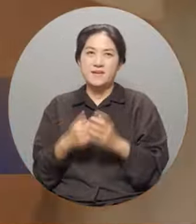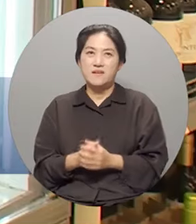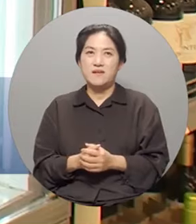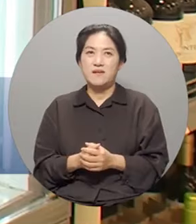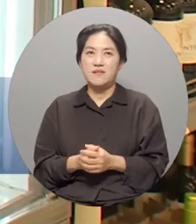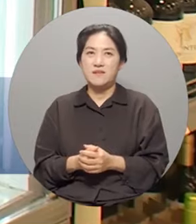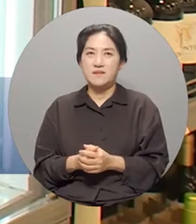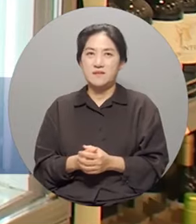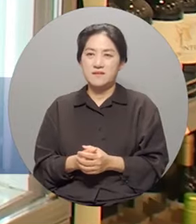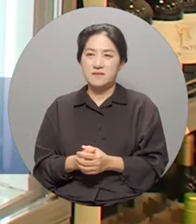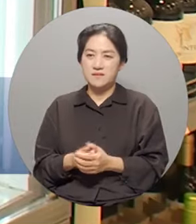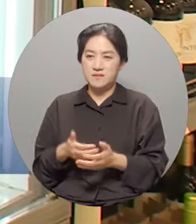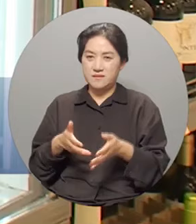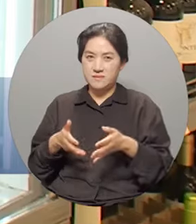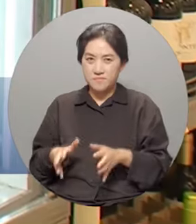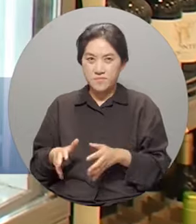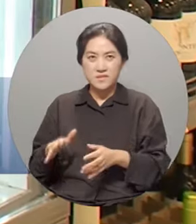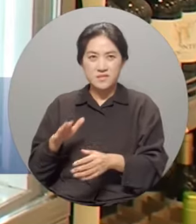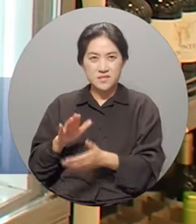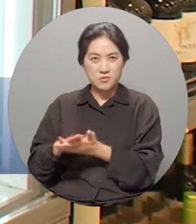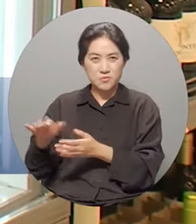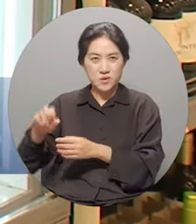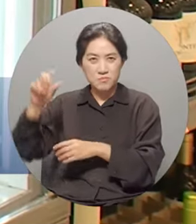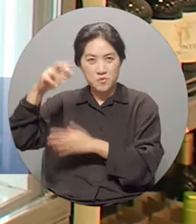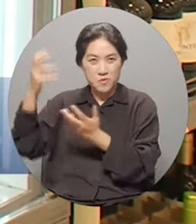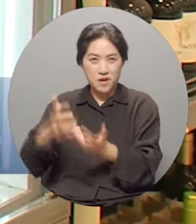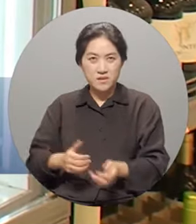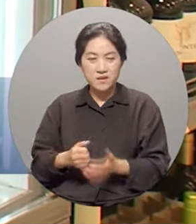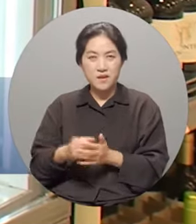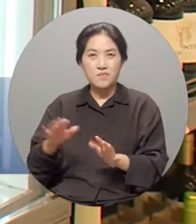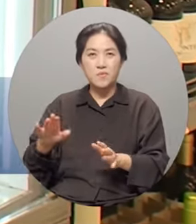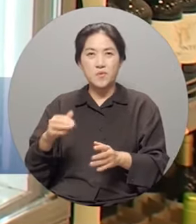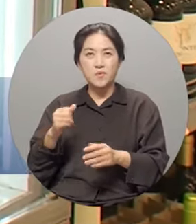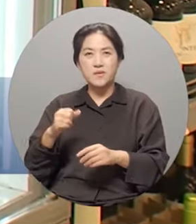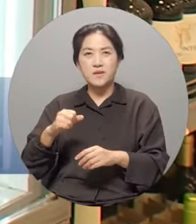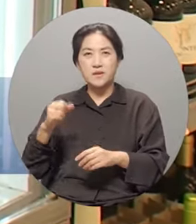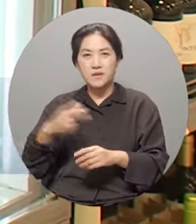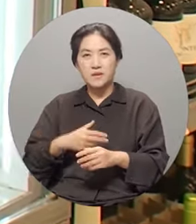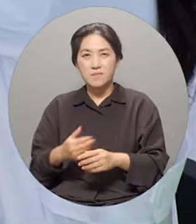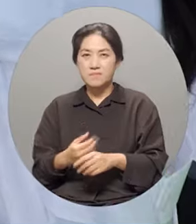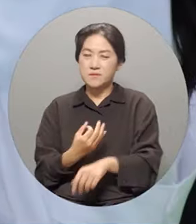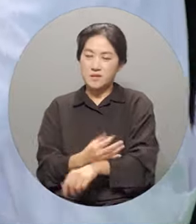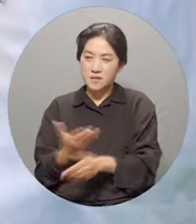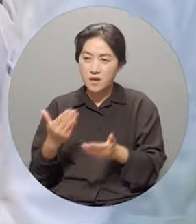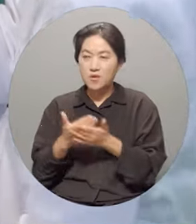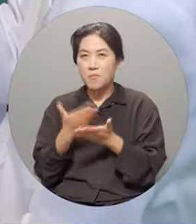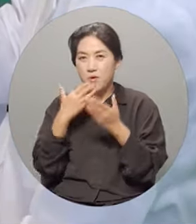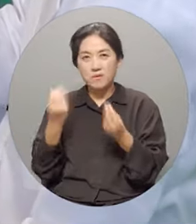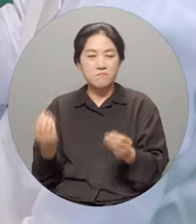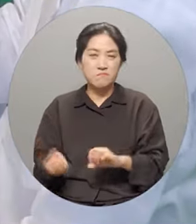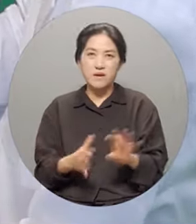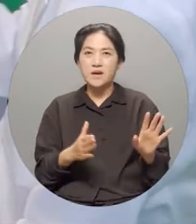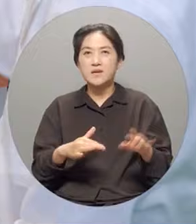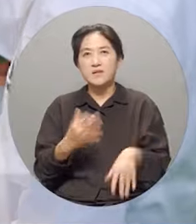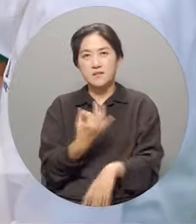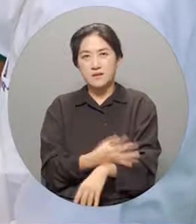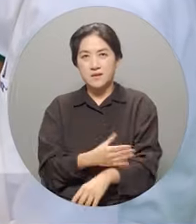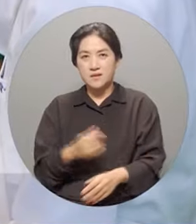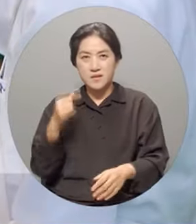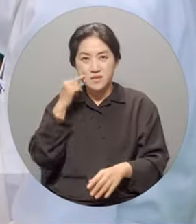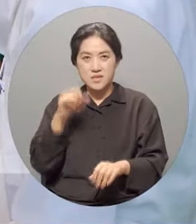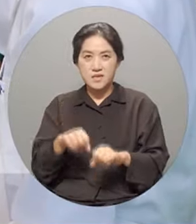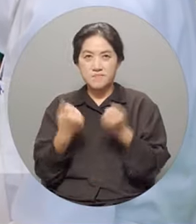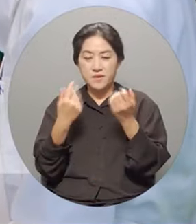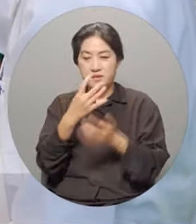갑자기 왔을 때 이제 간단하게 데펴서 먹어요. 간편하고요. 먹기 편하고 치우기도 편하고. 인기 많은 14개 냉동